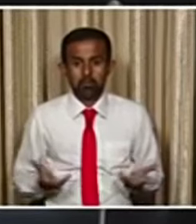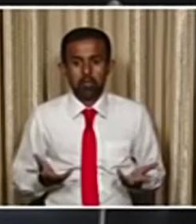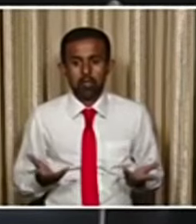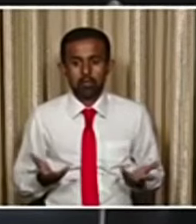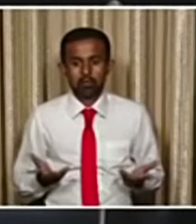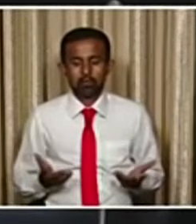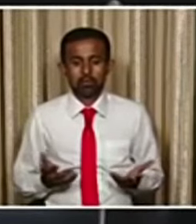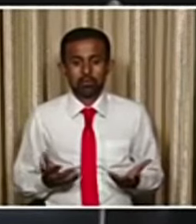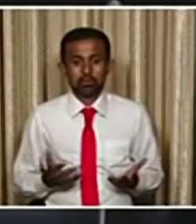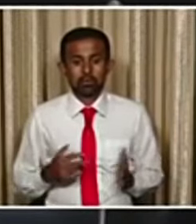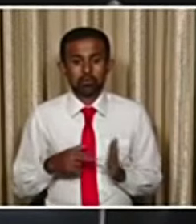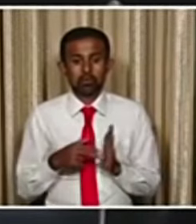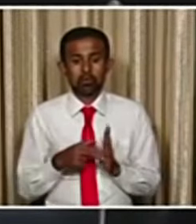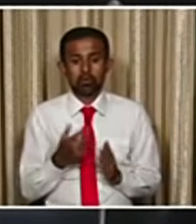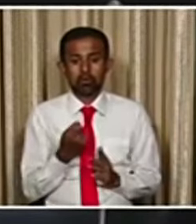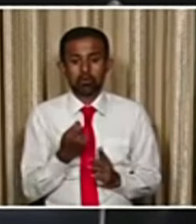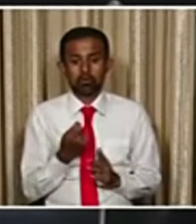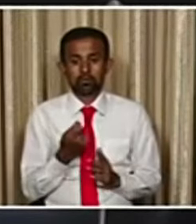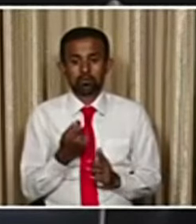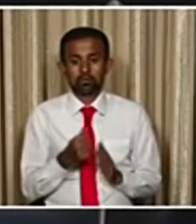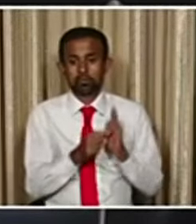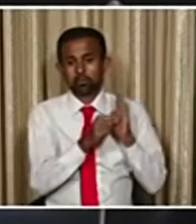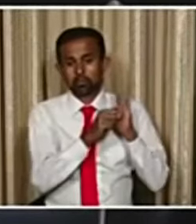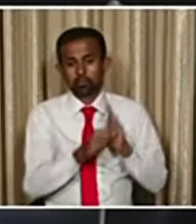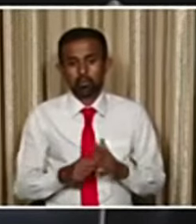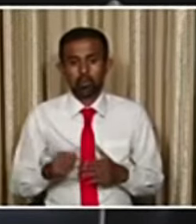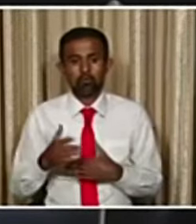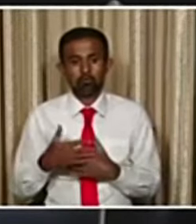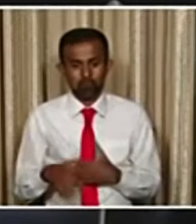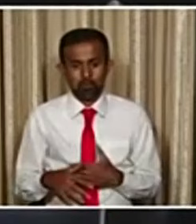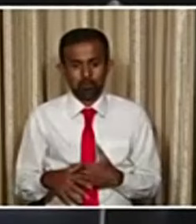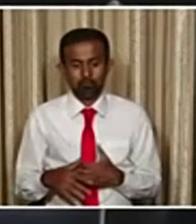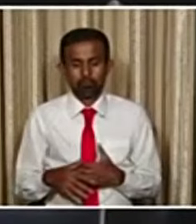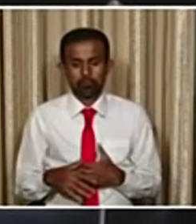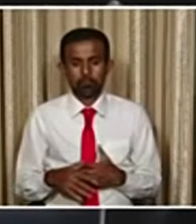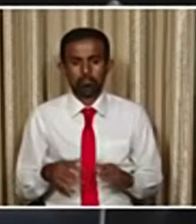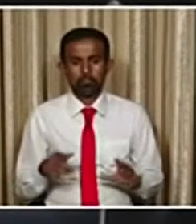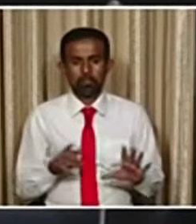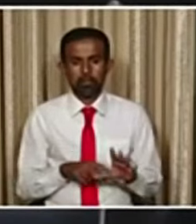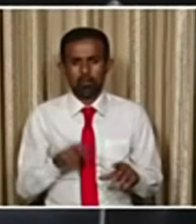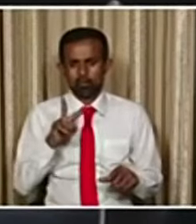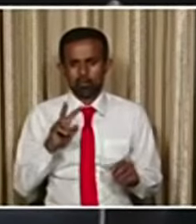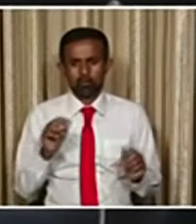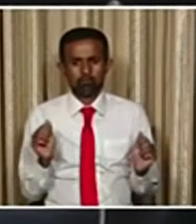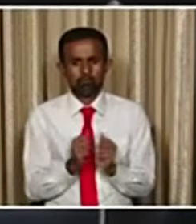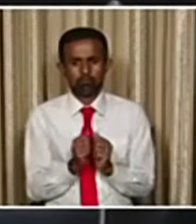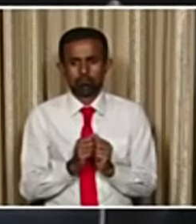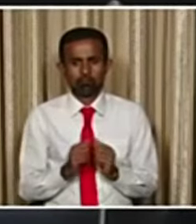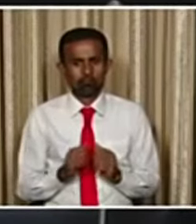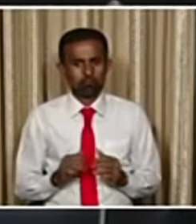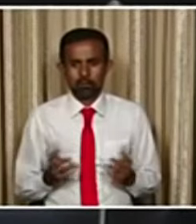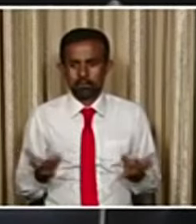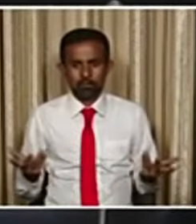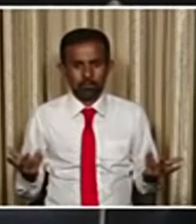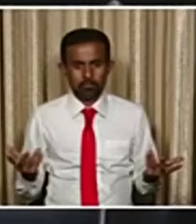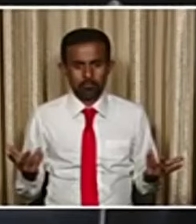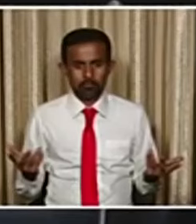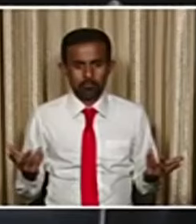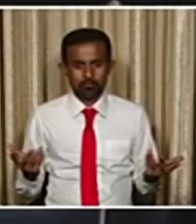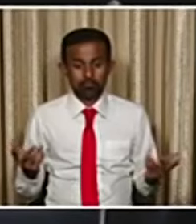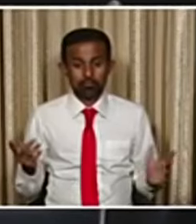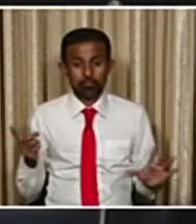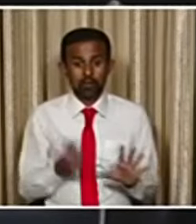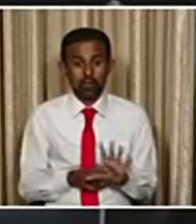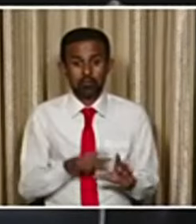බැරිවි මහා ආර්ථික දරිද්‍රතාවයකට පත් වුණා. හැබැයි මේක අවුරුදු දෙක ක්‍රියාවක් නෙමෙයි කියන එක අපි තේරුම් ගන්නට ඕන.